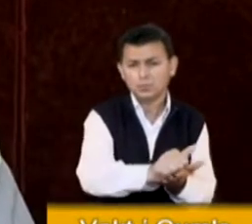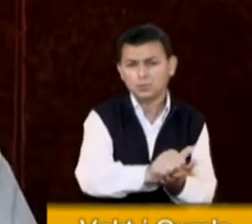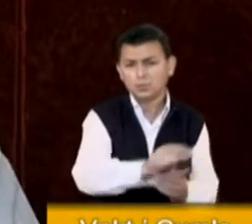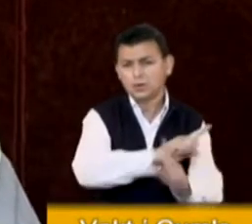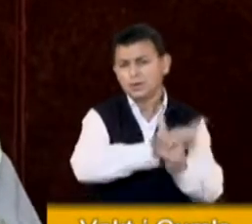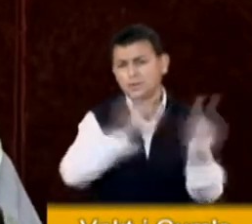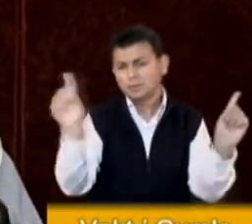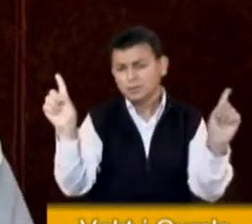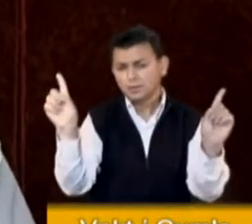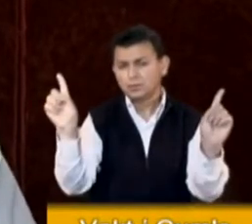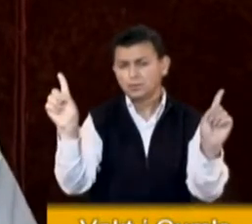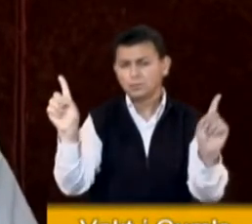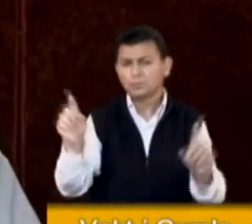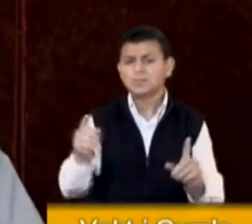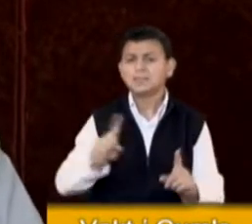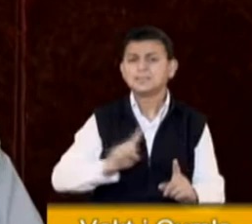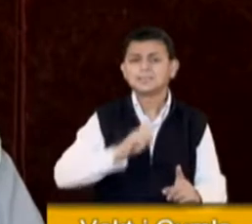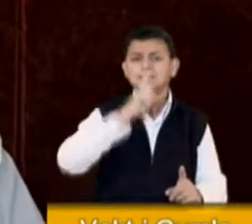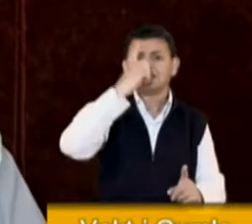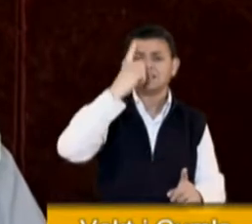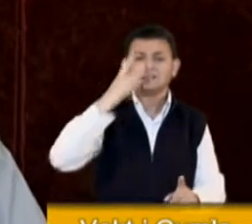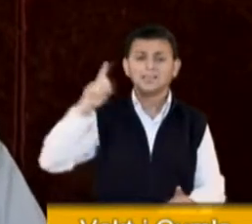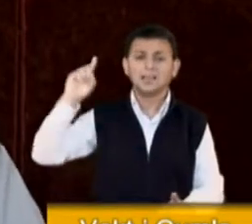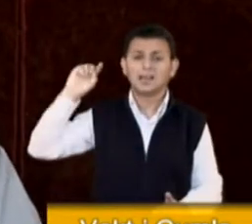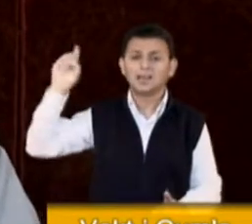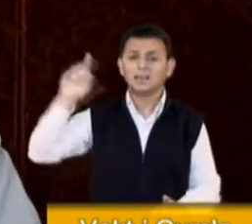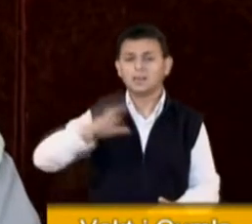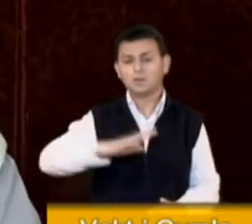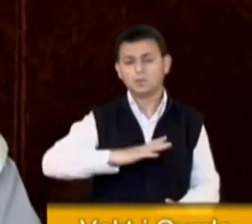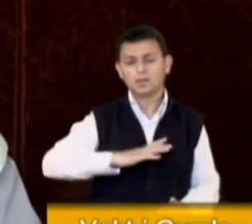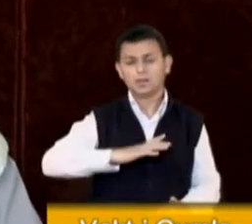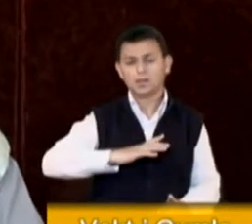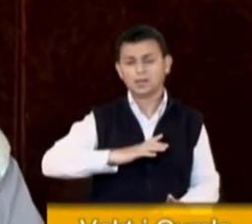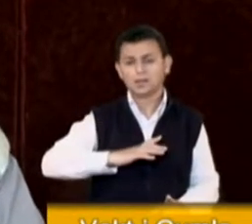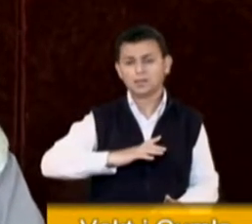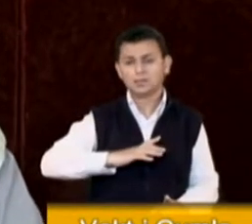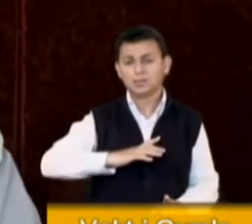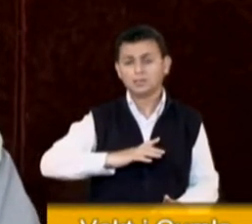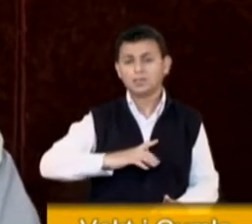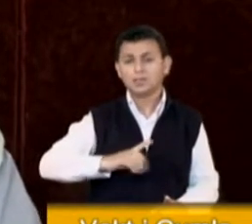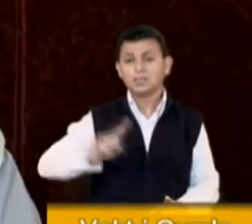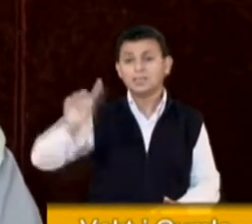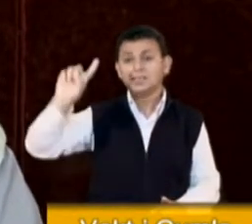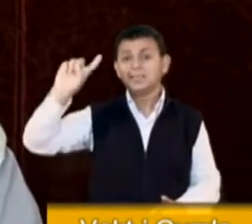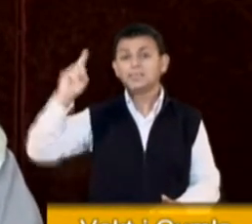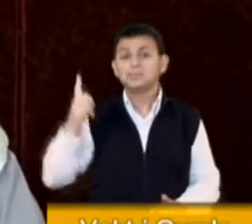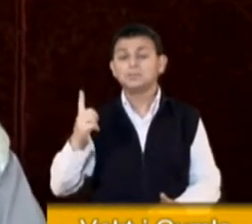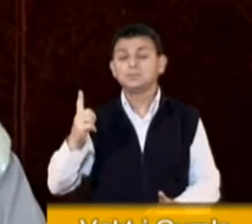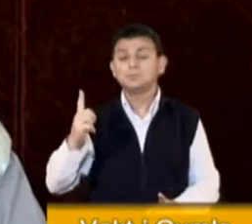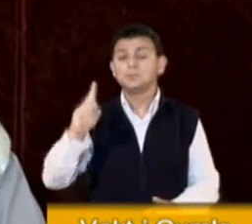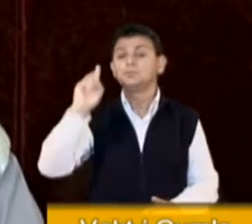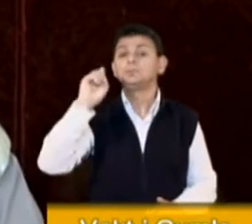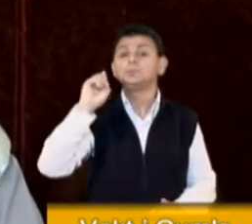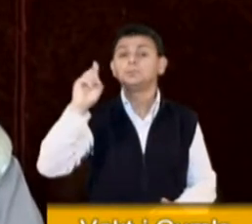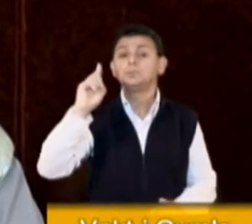varlığı, maddi ve manevi ilahlık taslayanların hepsini reddediyorum. Hiçbirisini kabul etmiyorum.